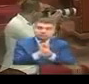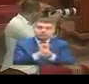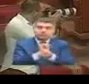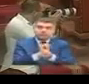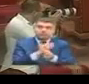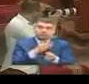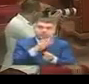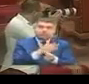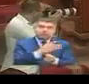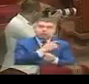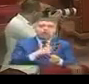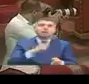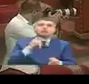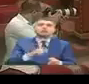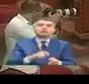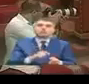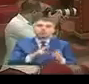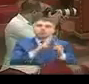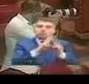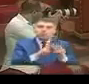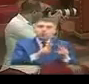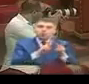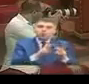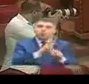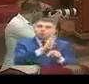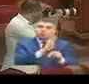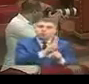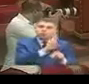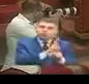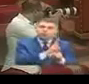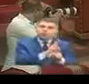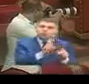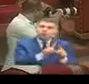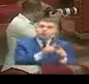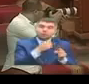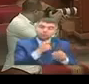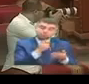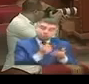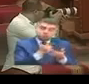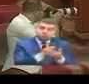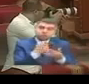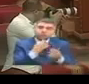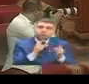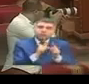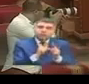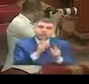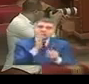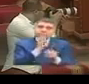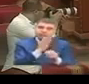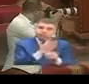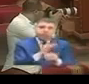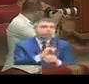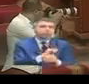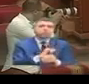قاضي التحقيق لم يدلوا بشكاية تتعلق لا بالتعذيب ولا بقرق الحقوق ديالهم. أؤكد